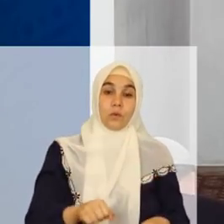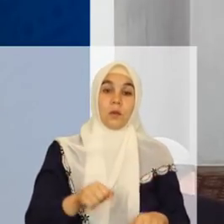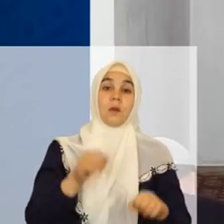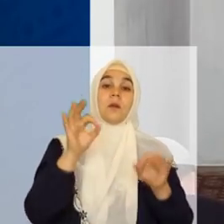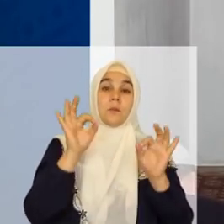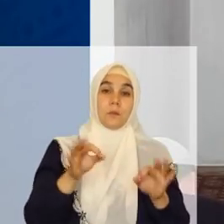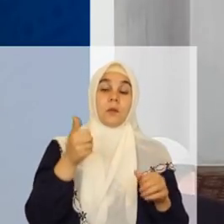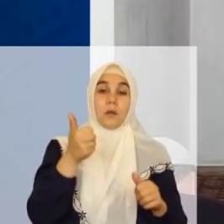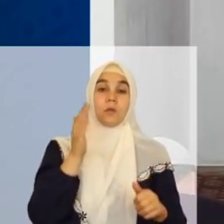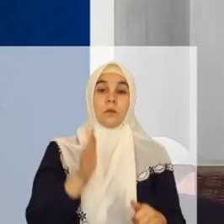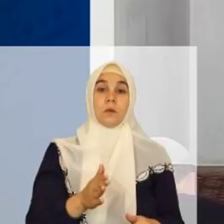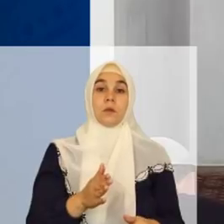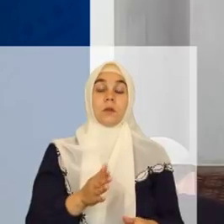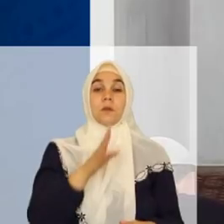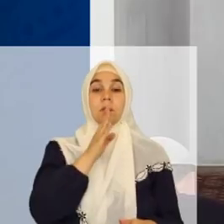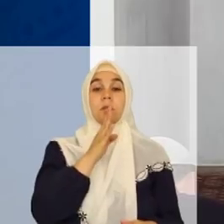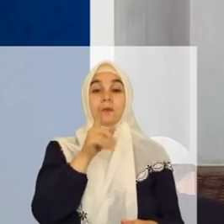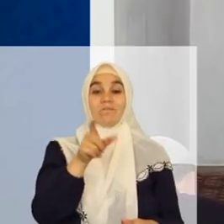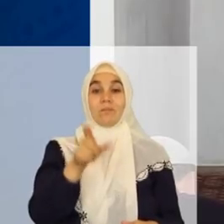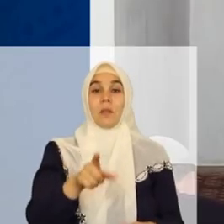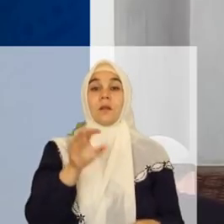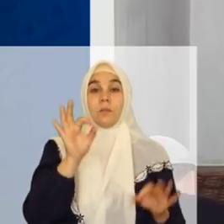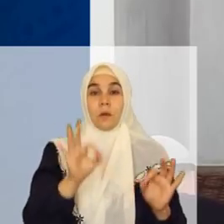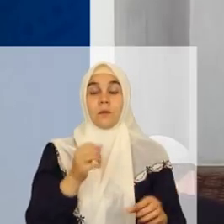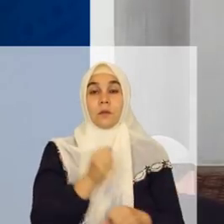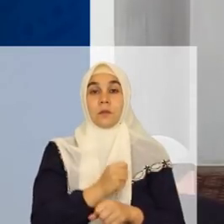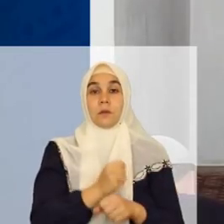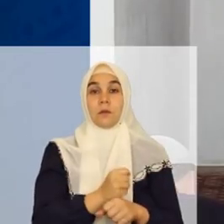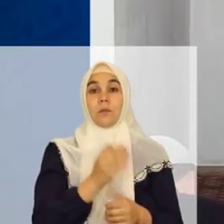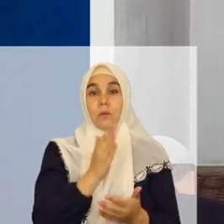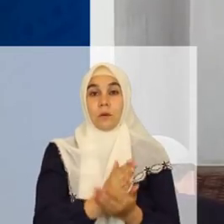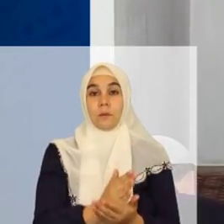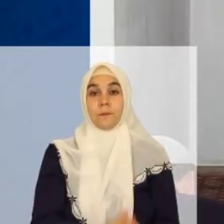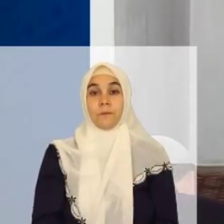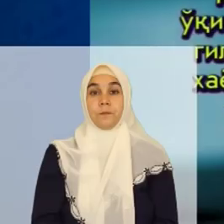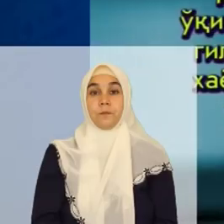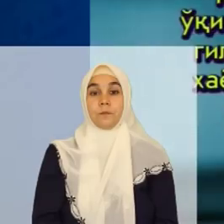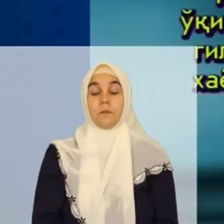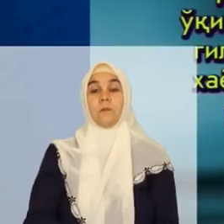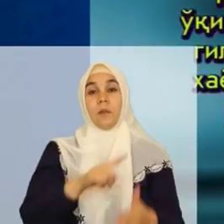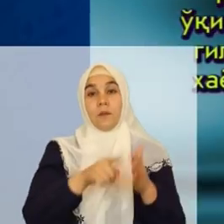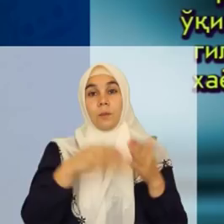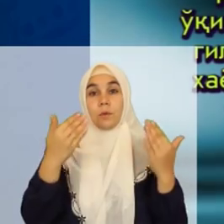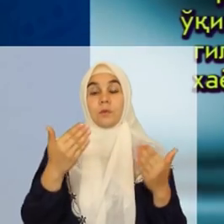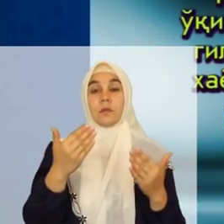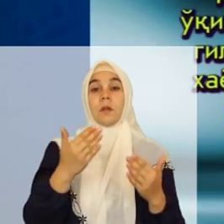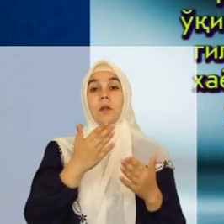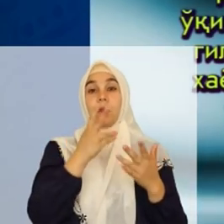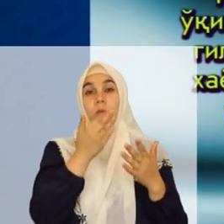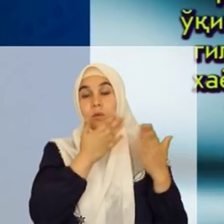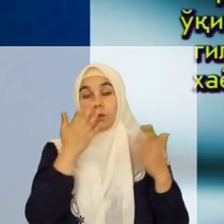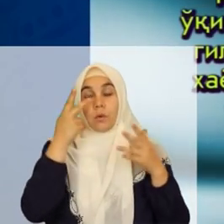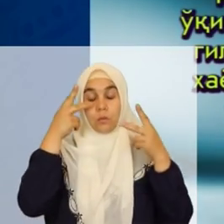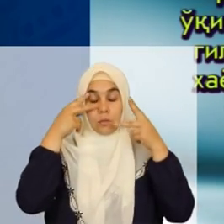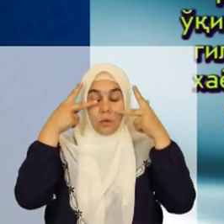tartibli yaxshi bo'ladi. O'sha ayol to'g'ri ish qilyaptilar ekan, kitoblarimizda shu ko'rsatilgan. Savol: Namozda